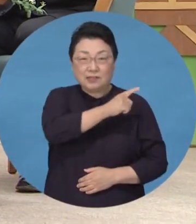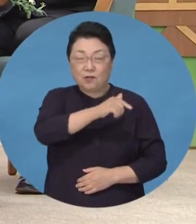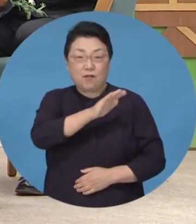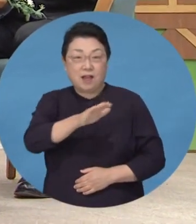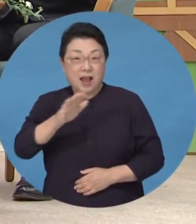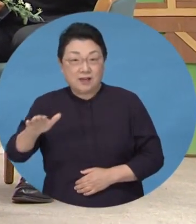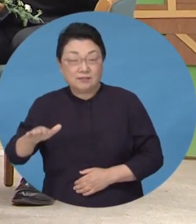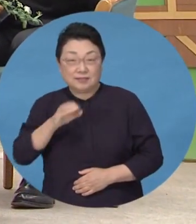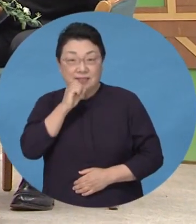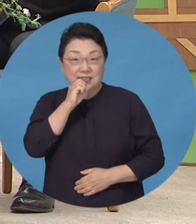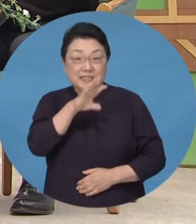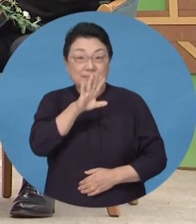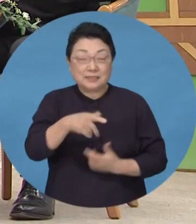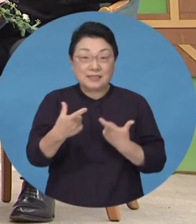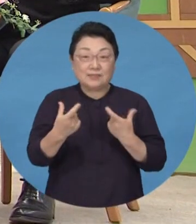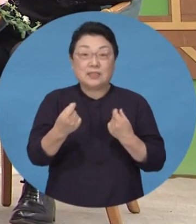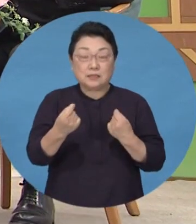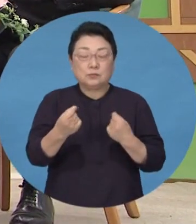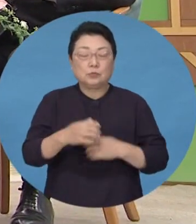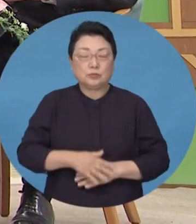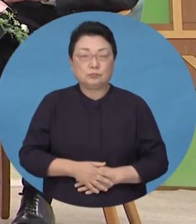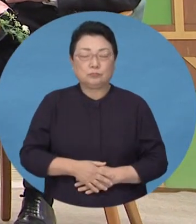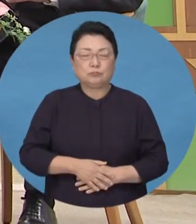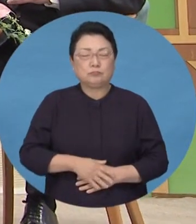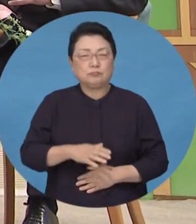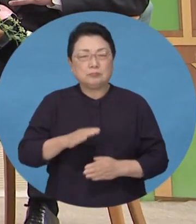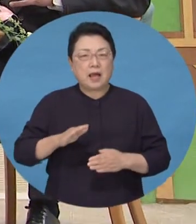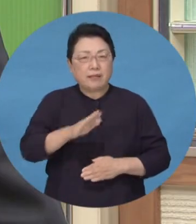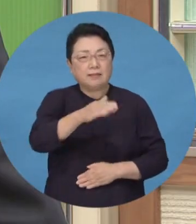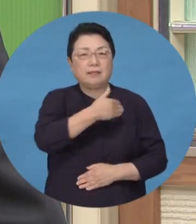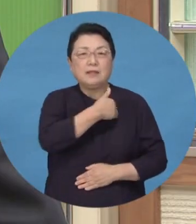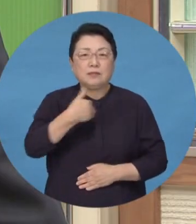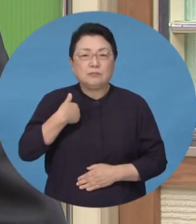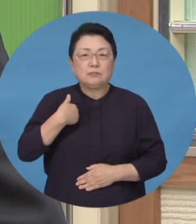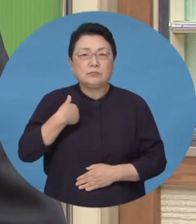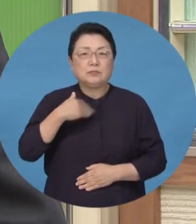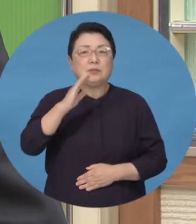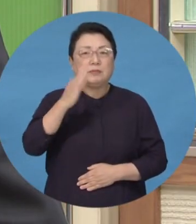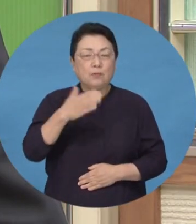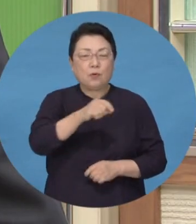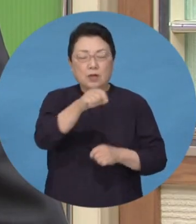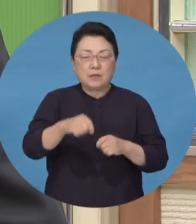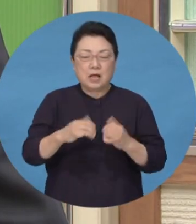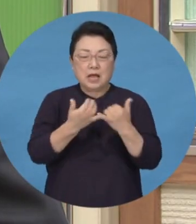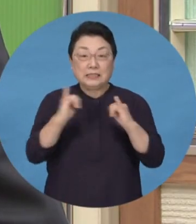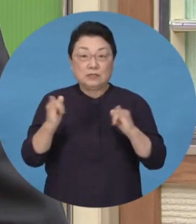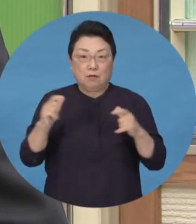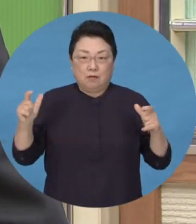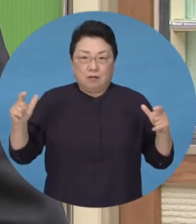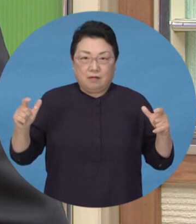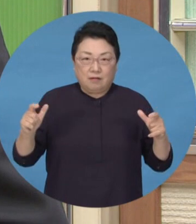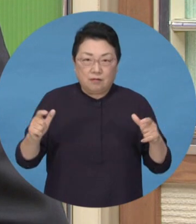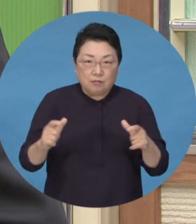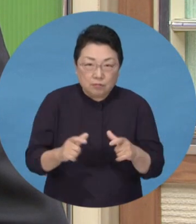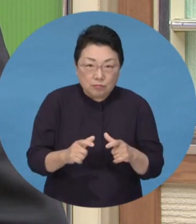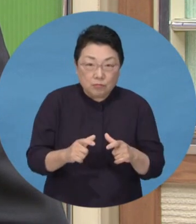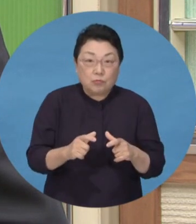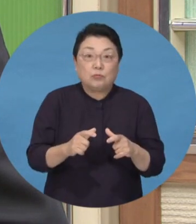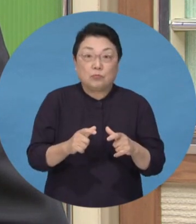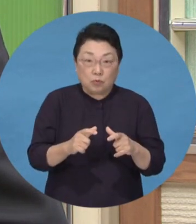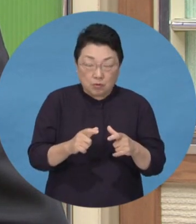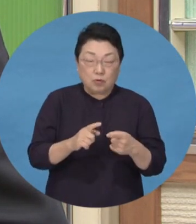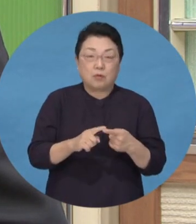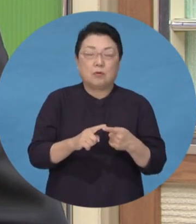候補将来性もあるんだとにも関わらずその人口がもう毎年ものすごい勢いでえって言って